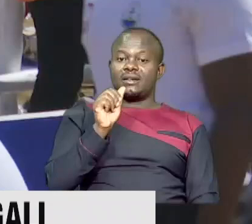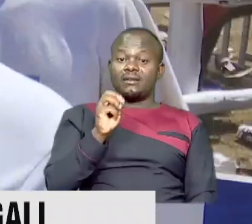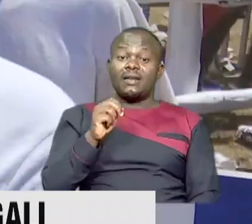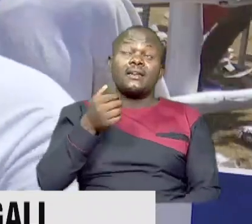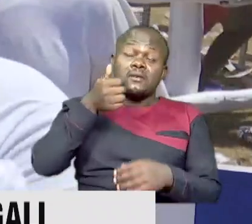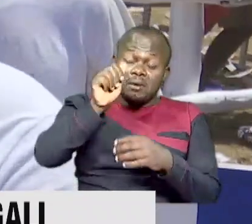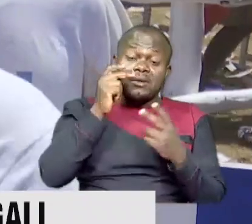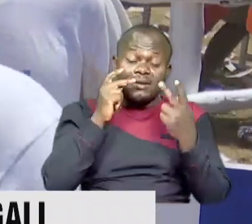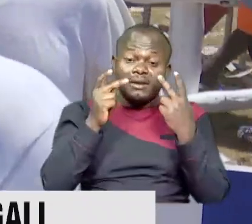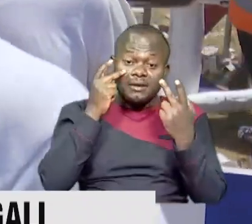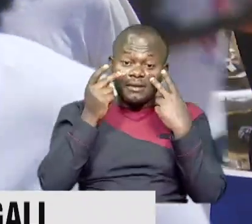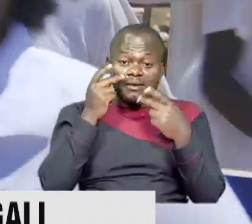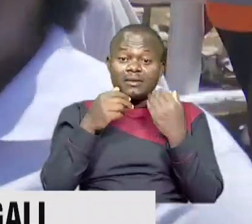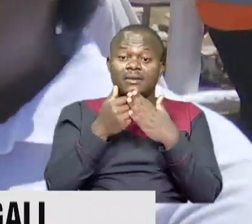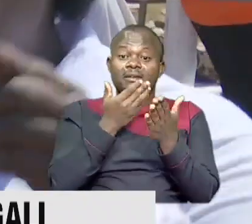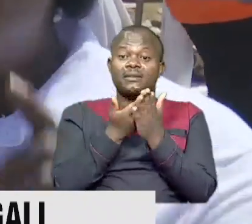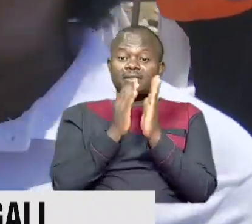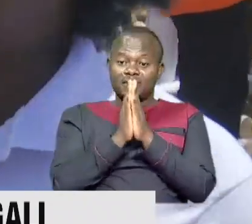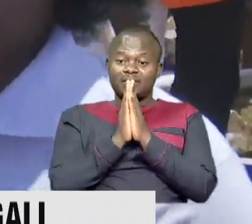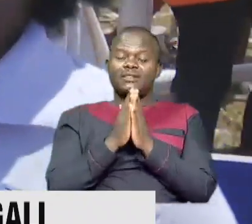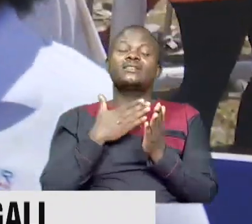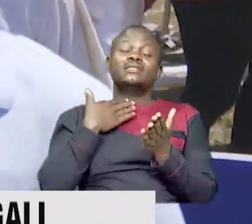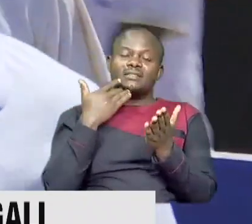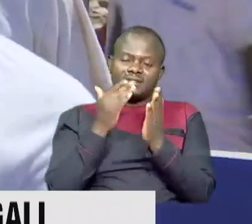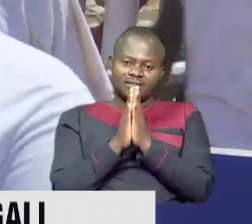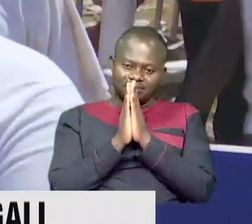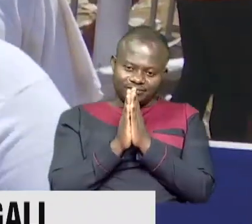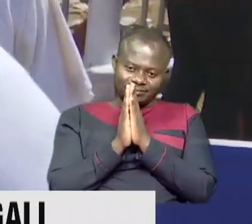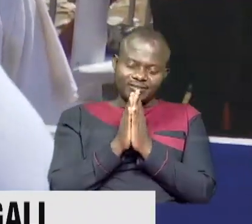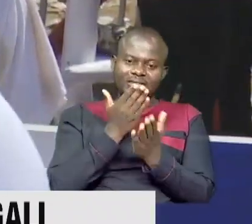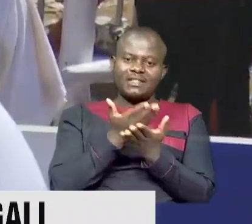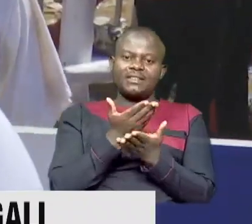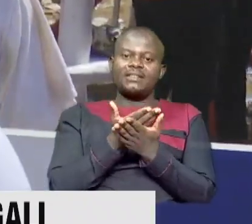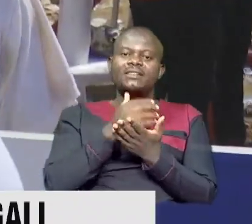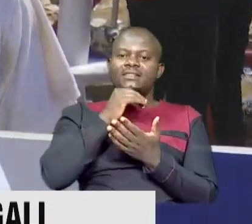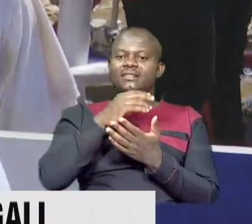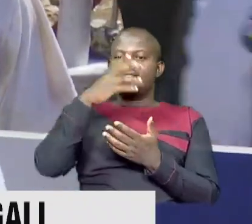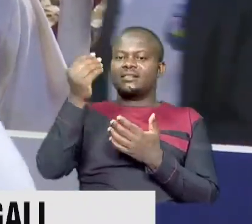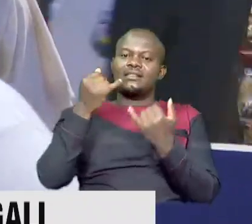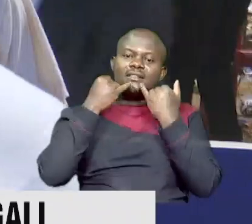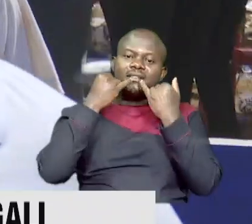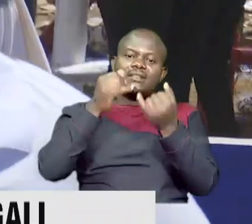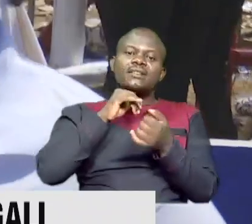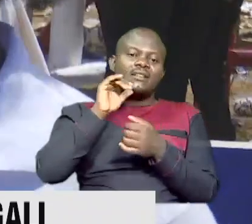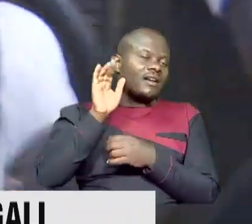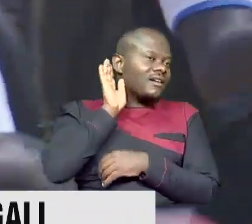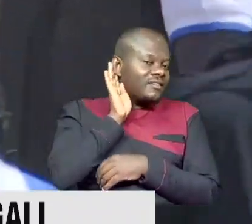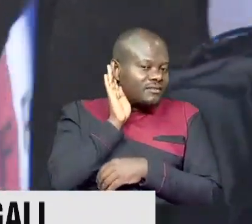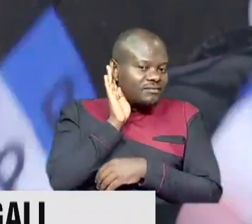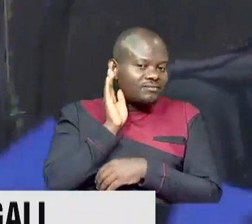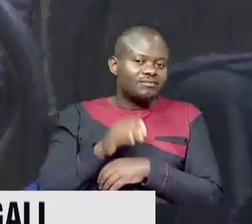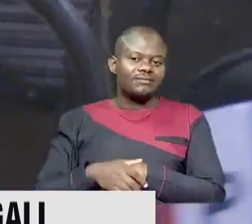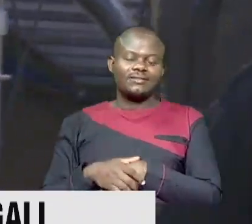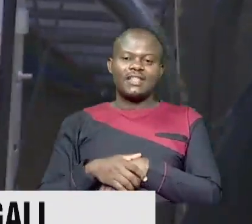koko? Urabimusabye ngo ashaka no kubimusaba nange ngo yigende mbanze mubwire ntabwo yanyumvishije. Ibikorwa